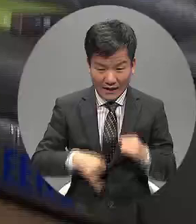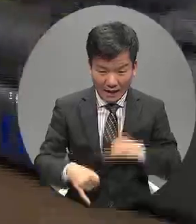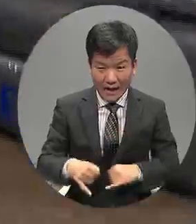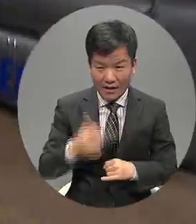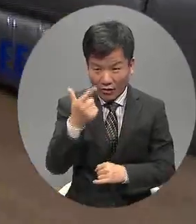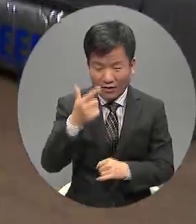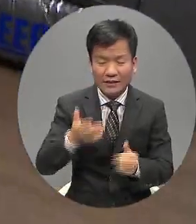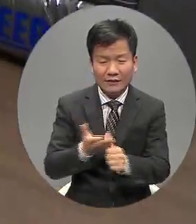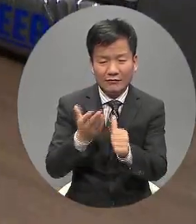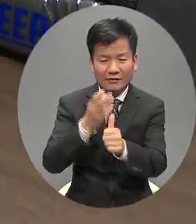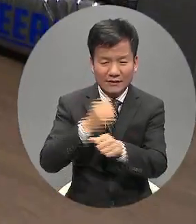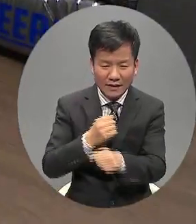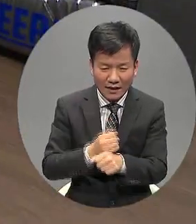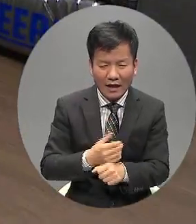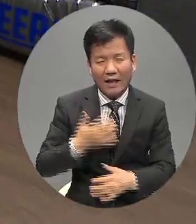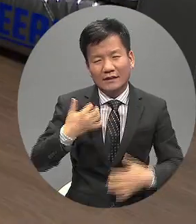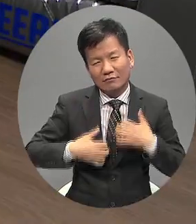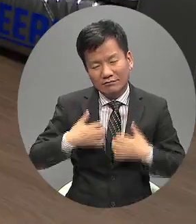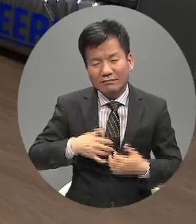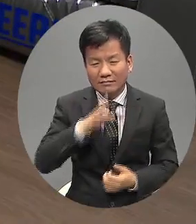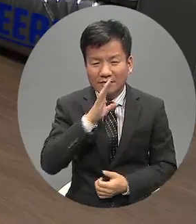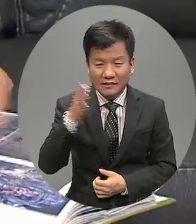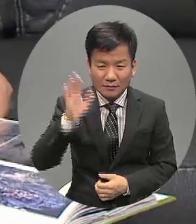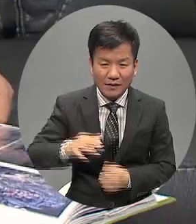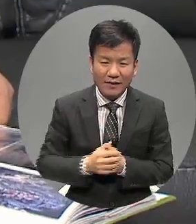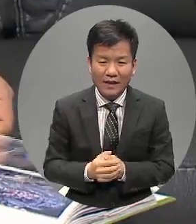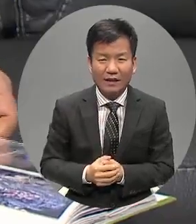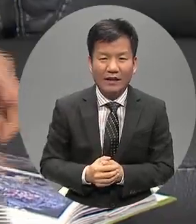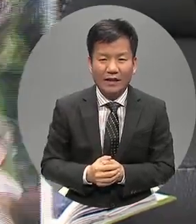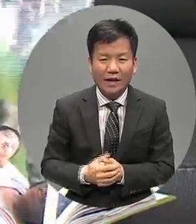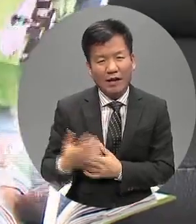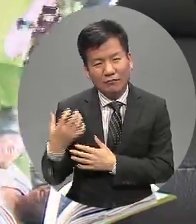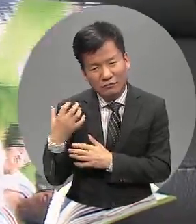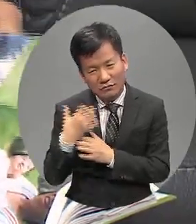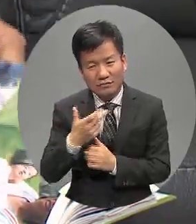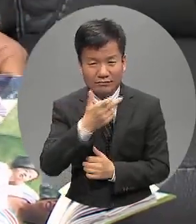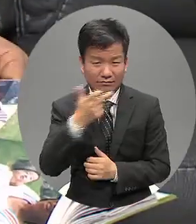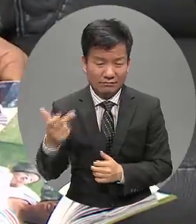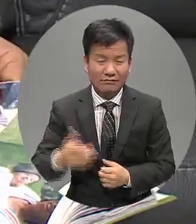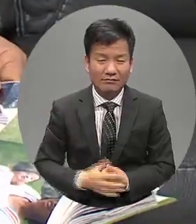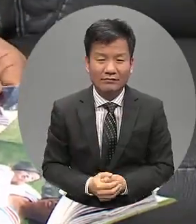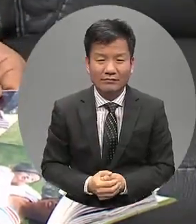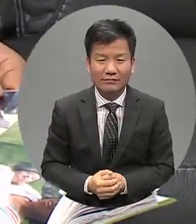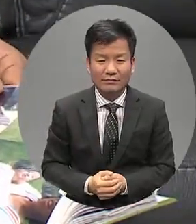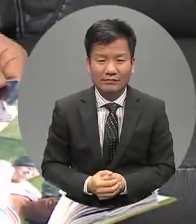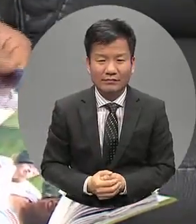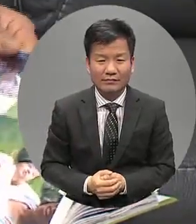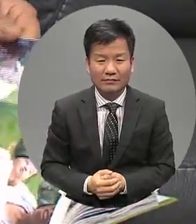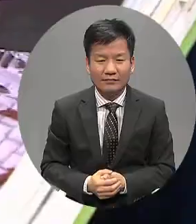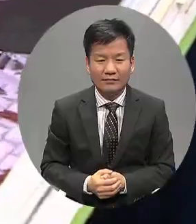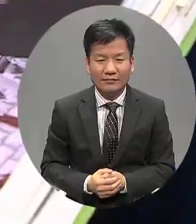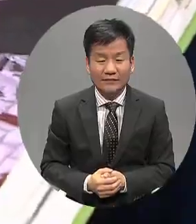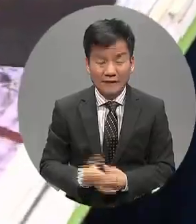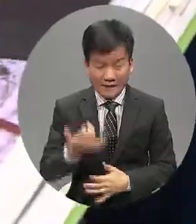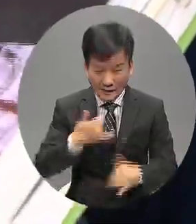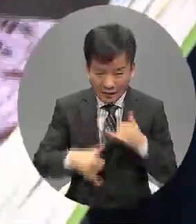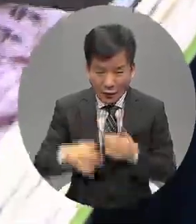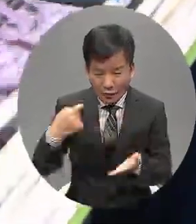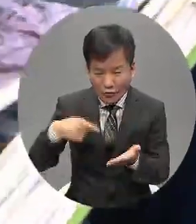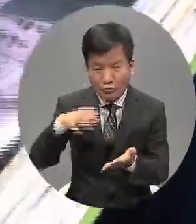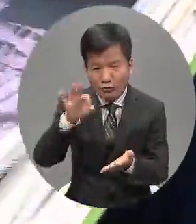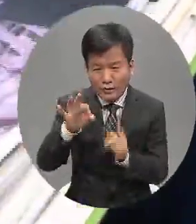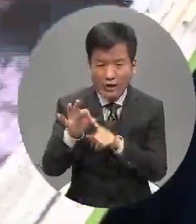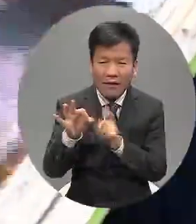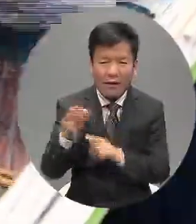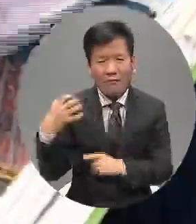키우는 동안 부부는 매 순간 큰 기쁨을 얻었지만 한편으로는 부담도 적지 않았습니다. 특히 자녀들의 교육비